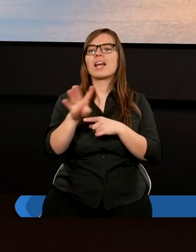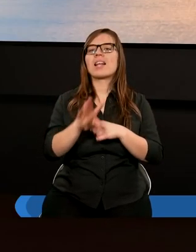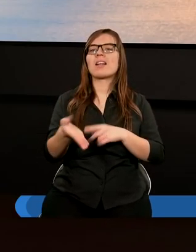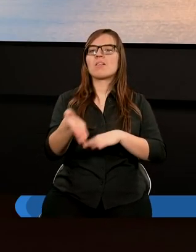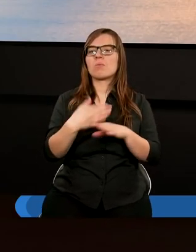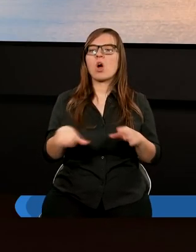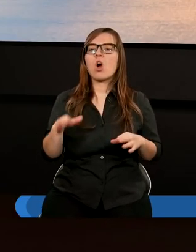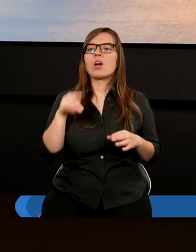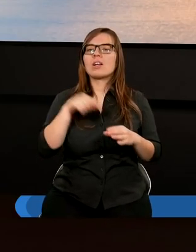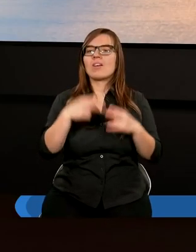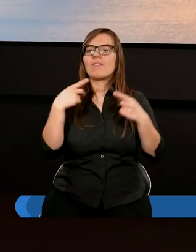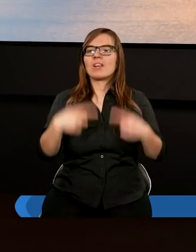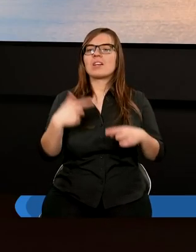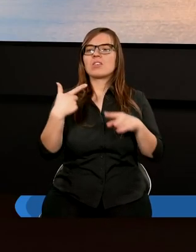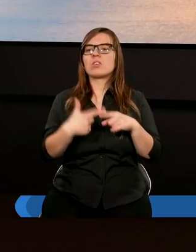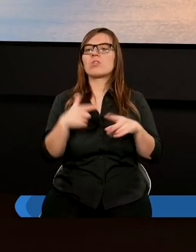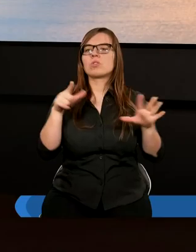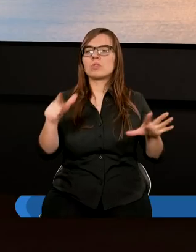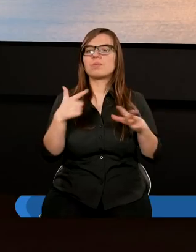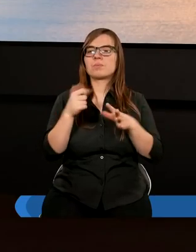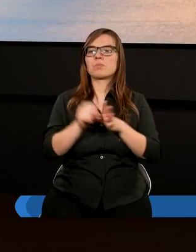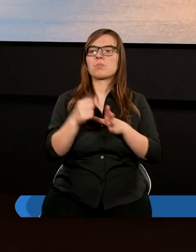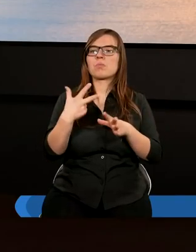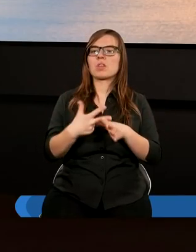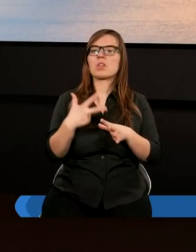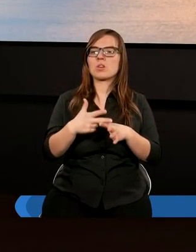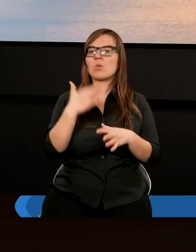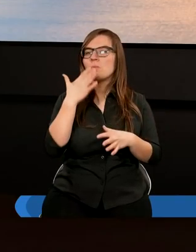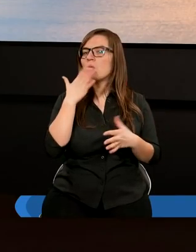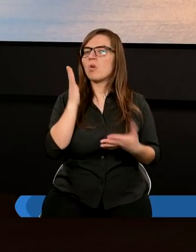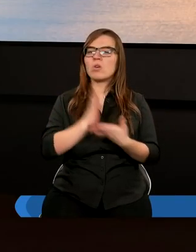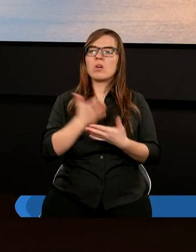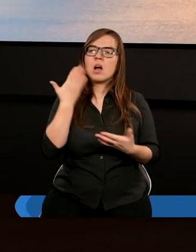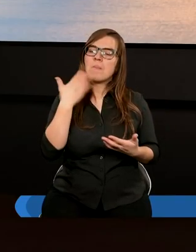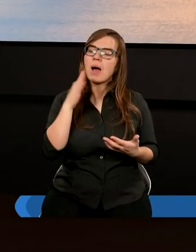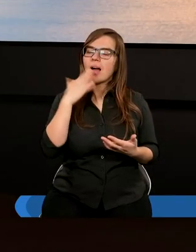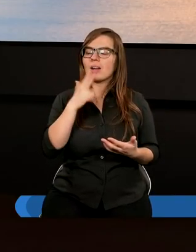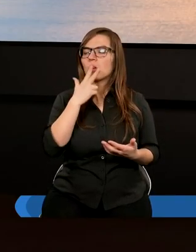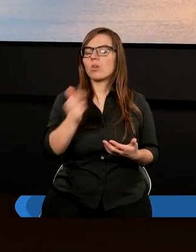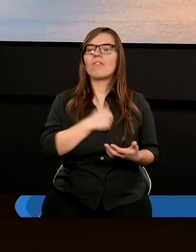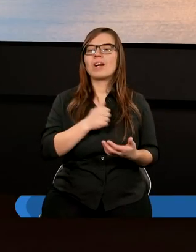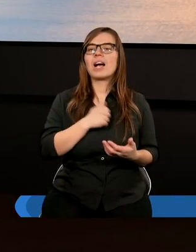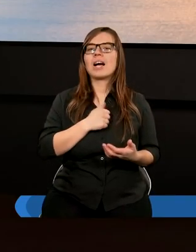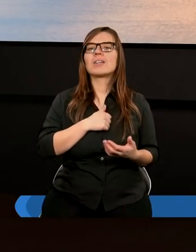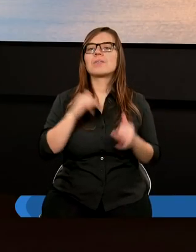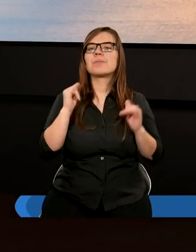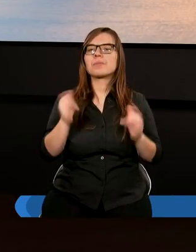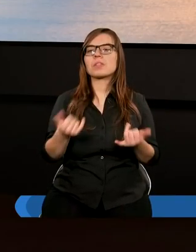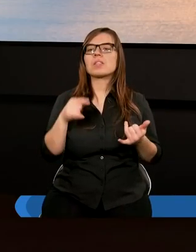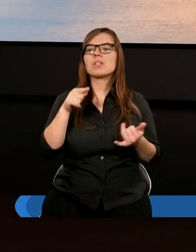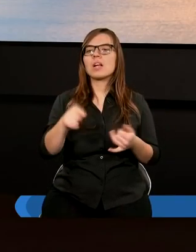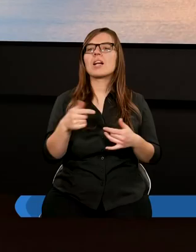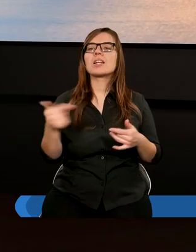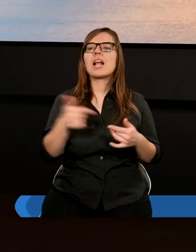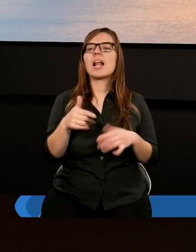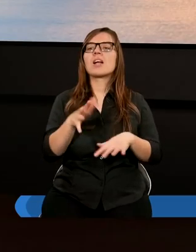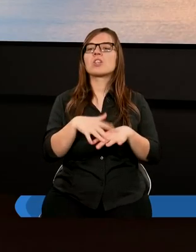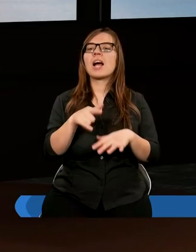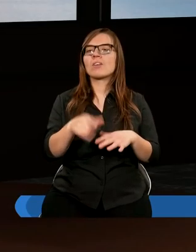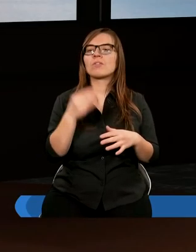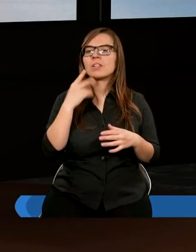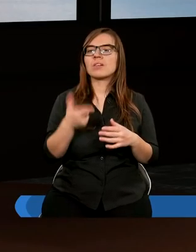rozdziale od wiersza 27 do 30 mówi już bardzo wyraźnie, jak należy traktować życie.